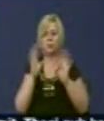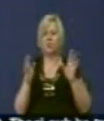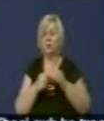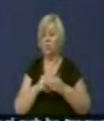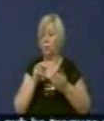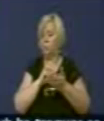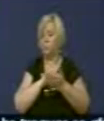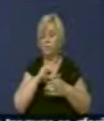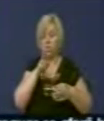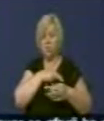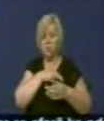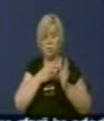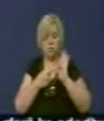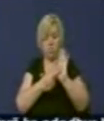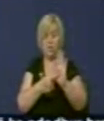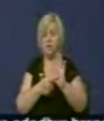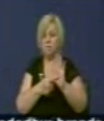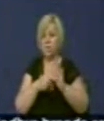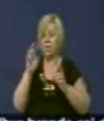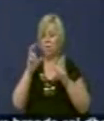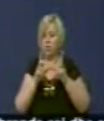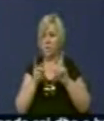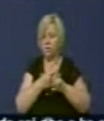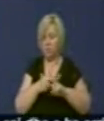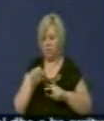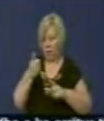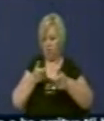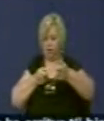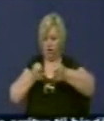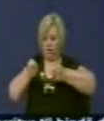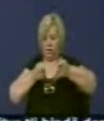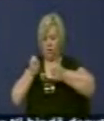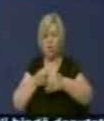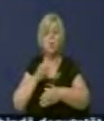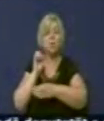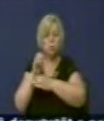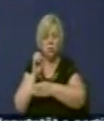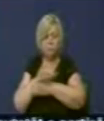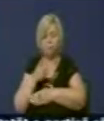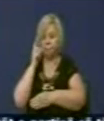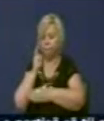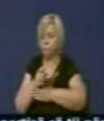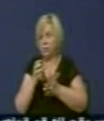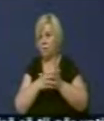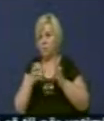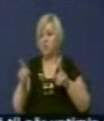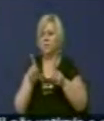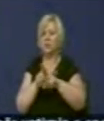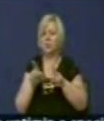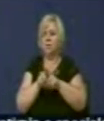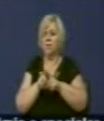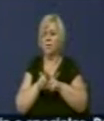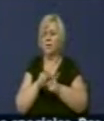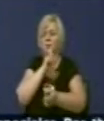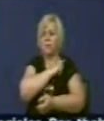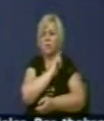e dominuar me duar tërësisht të lira, neve na definojnë si vatër krizë. Kur shpjegohet puna e EULEX-it si